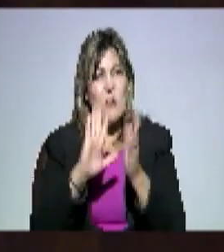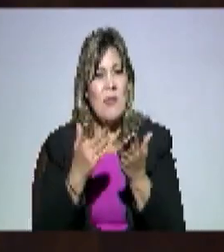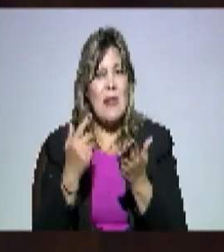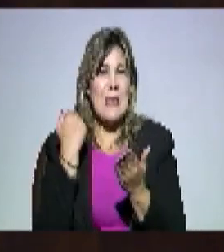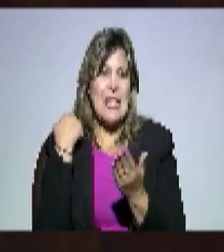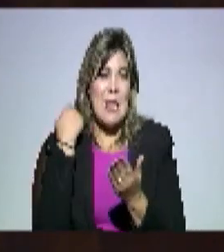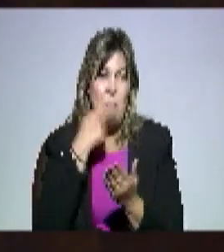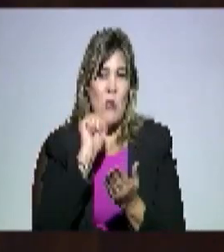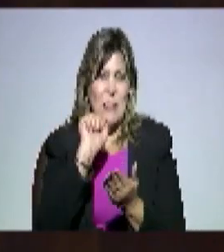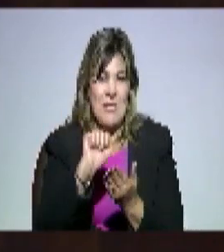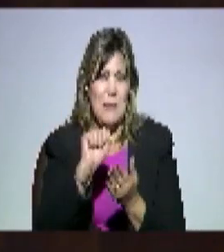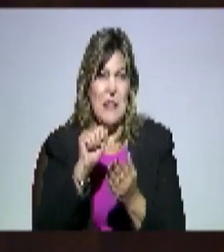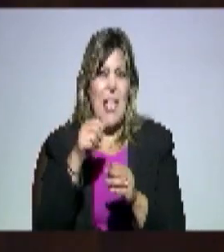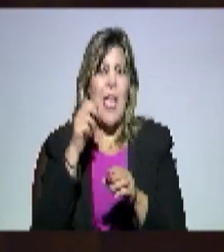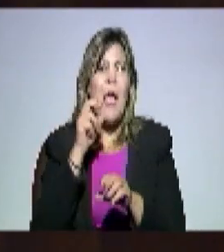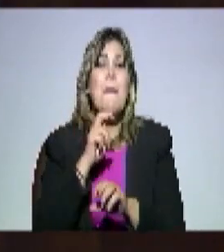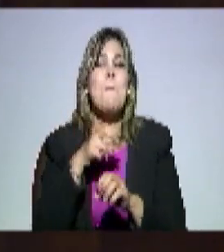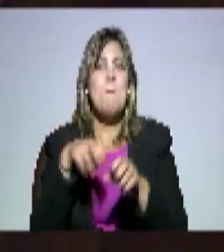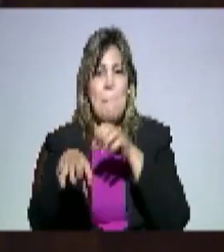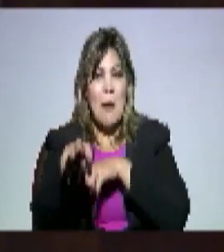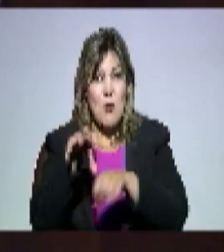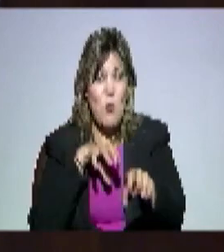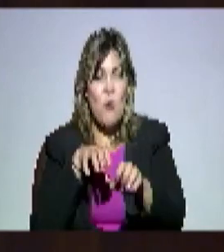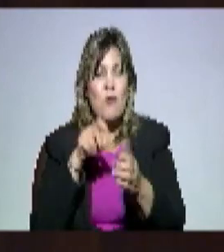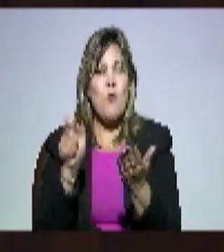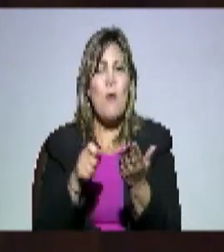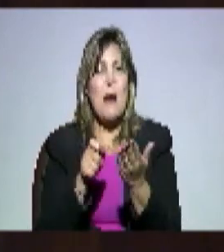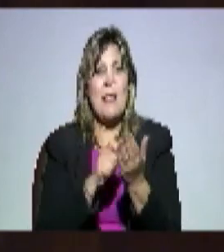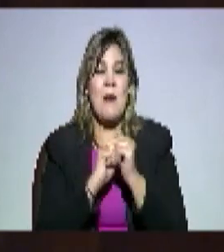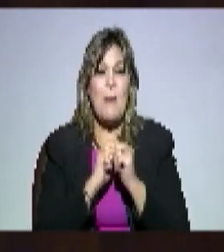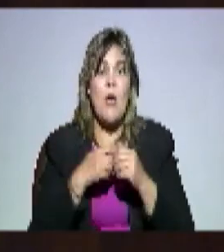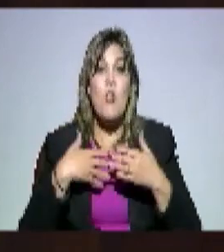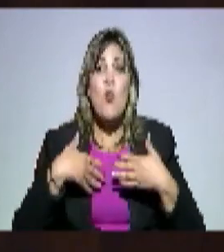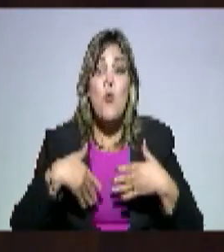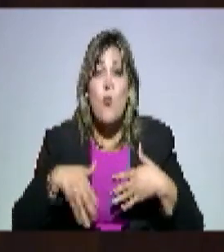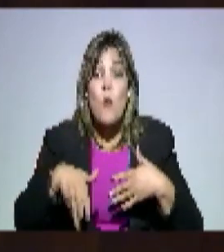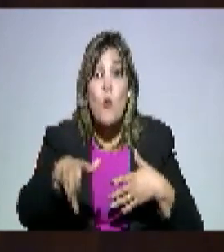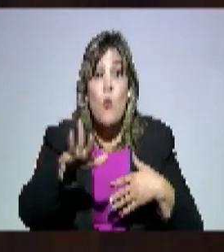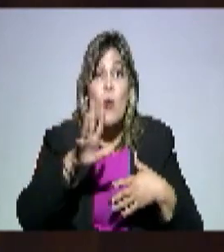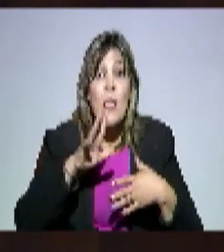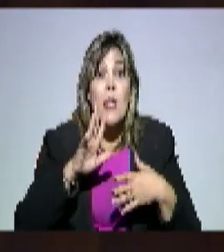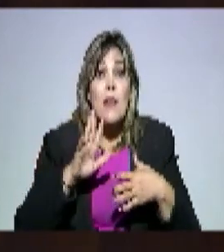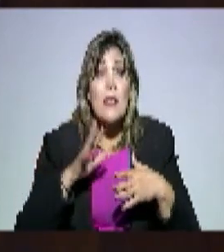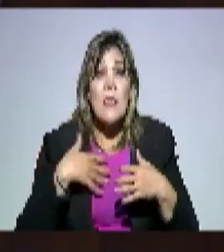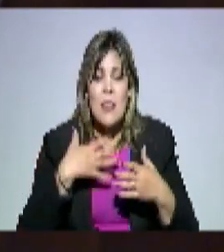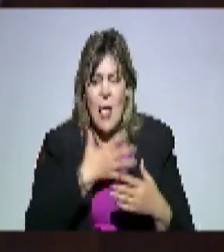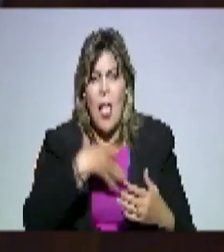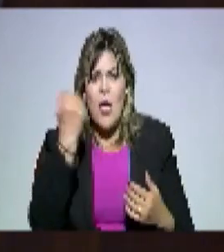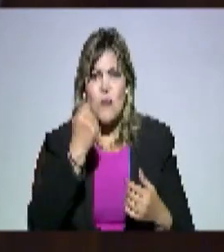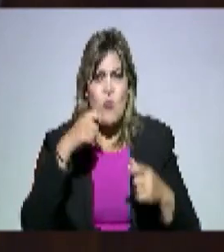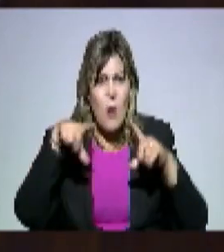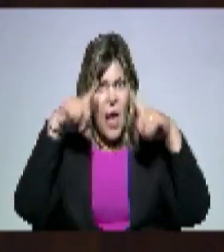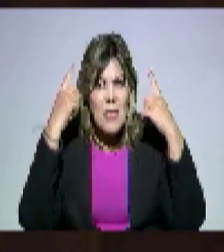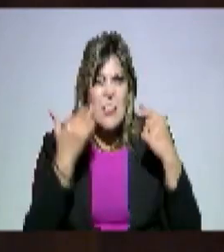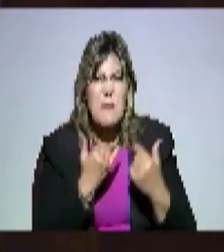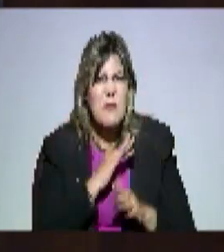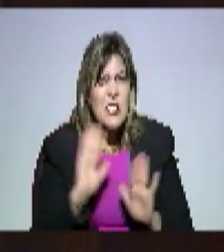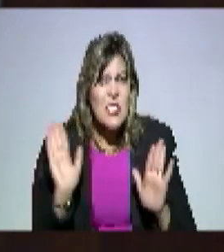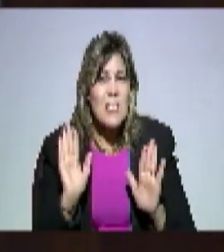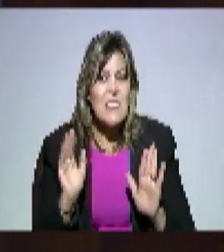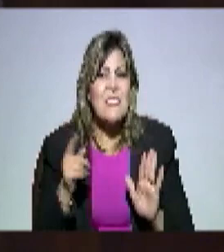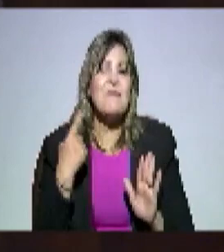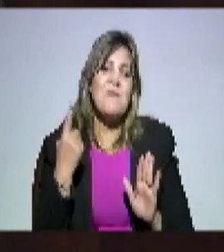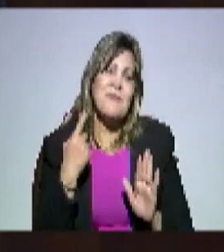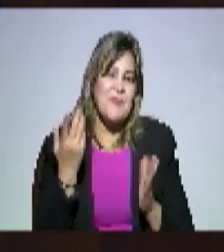ذكرها عن نفسه وجري هذا الشاب عريان مري مرقص مافيش شجاعه كده تقف جنب المسيح وتدافع عنه طيب